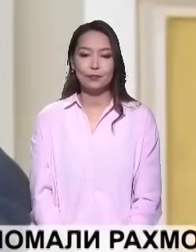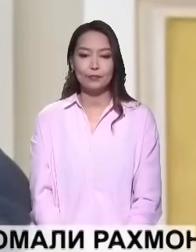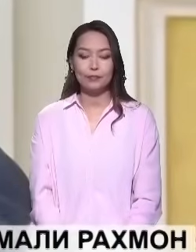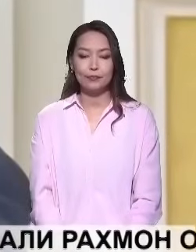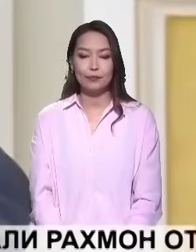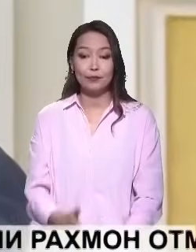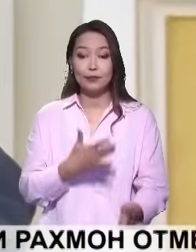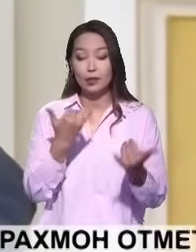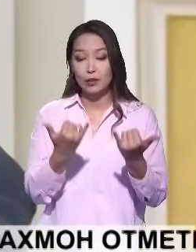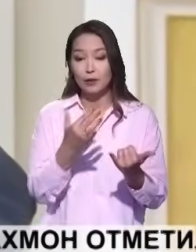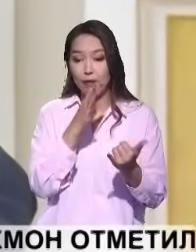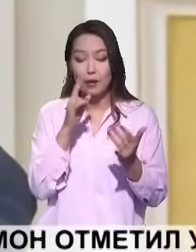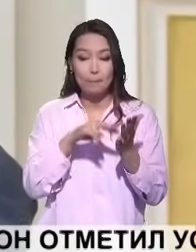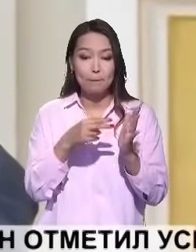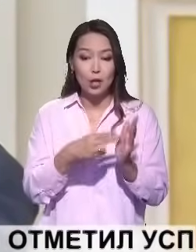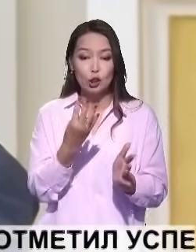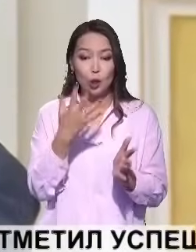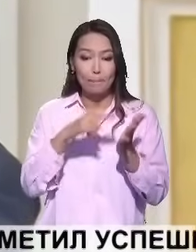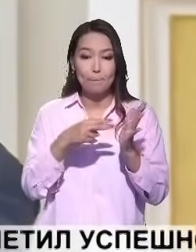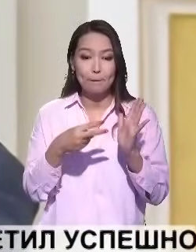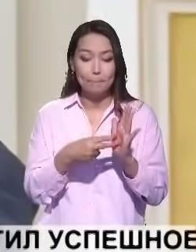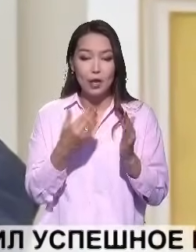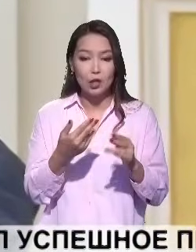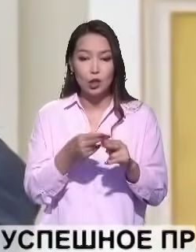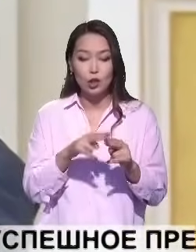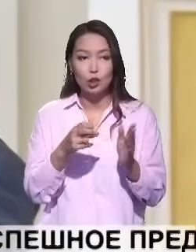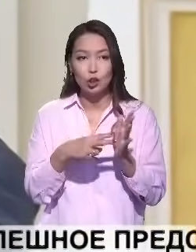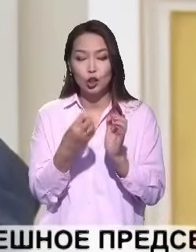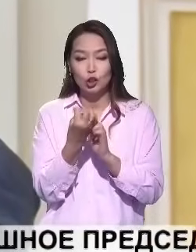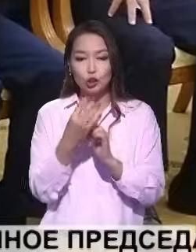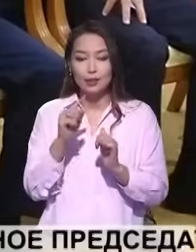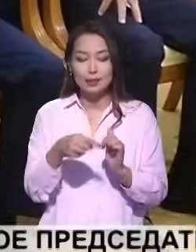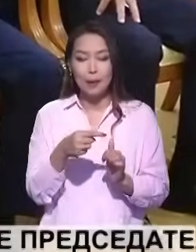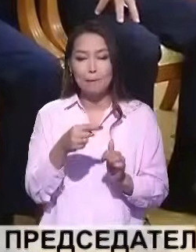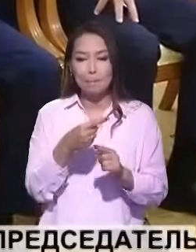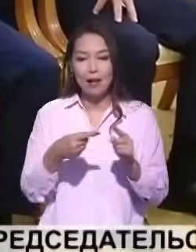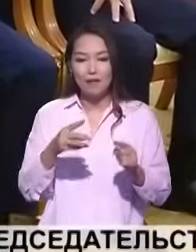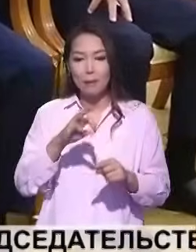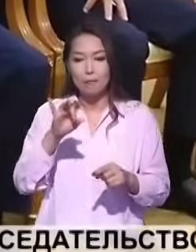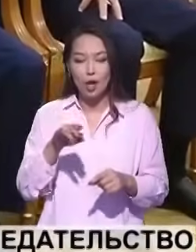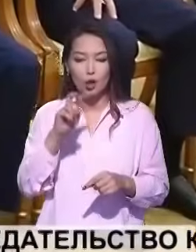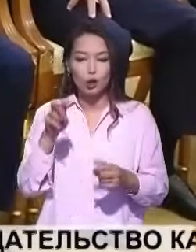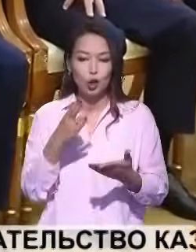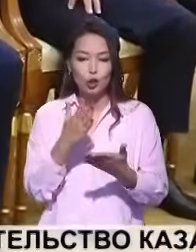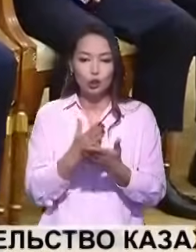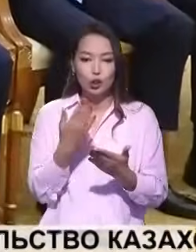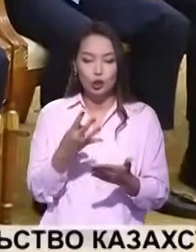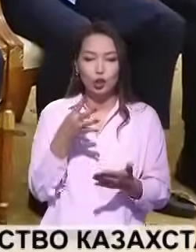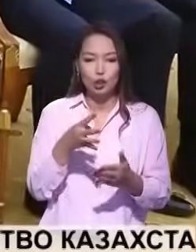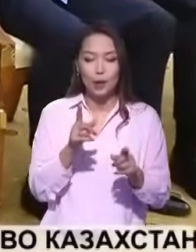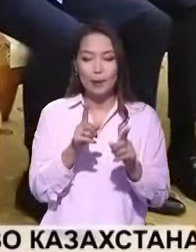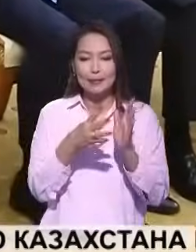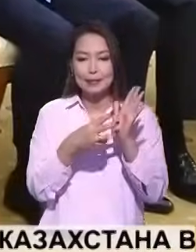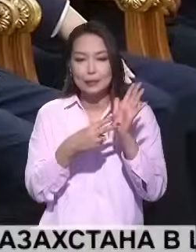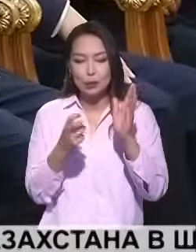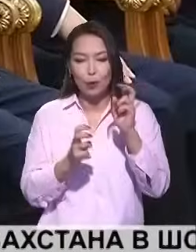«На сегодняшний день реализуется 45 проектов на общую сумму 14,5 миллиардов долларов. Всего действует более 4700